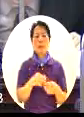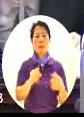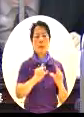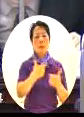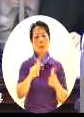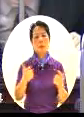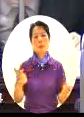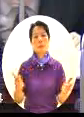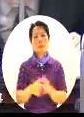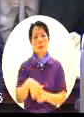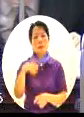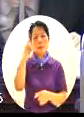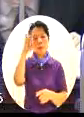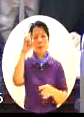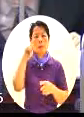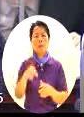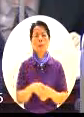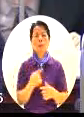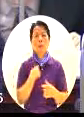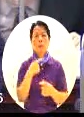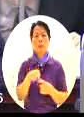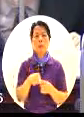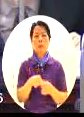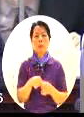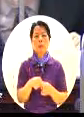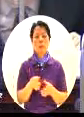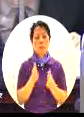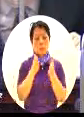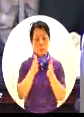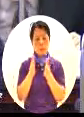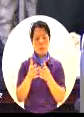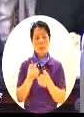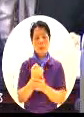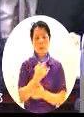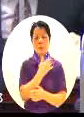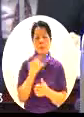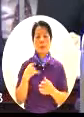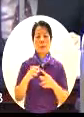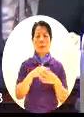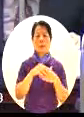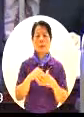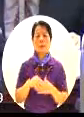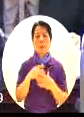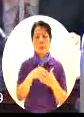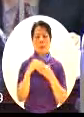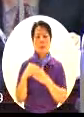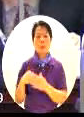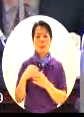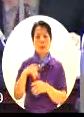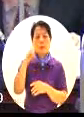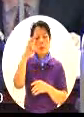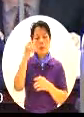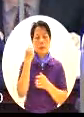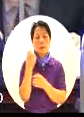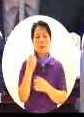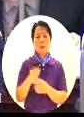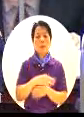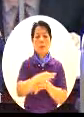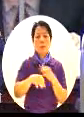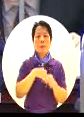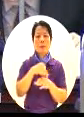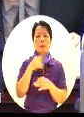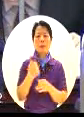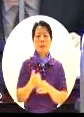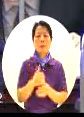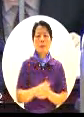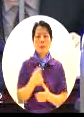的创意，我会觉得这个部分只要能够创造一些新的商机，我干